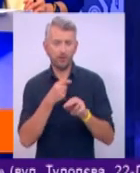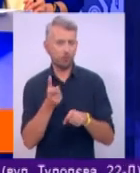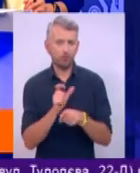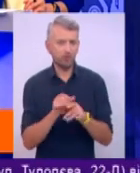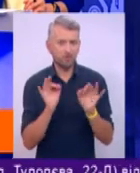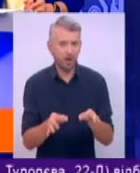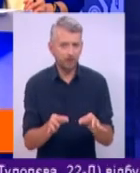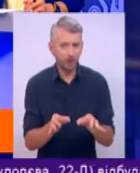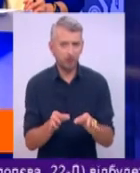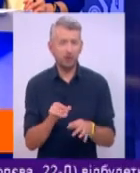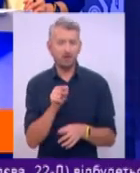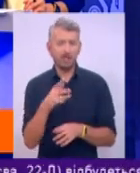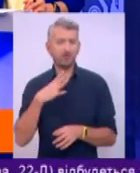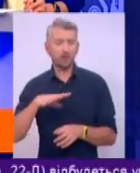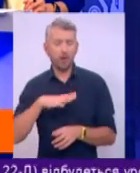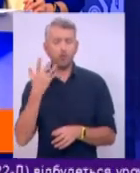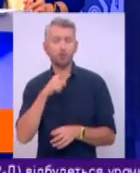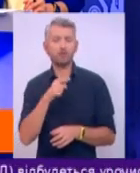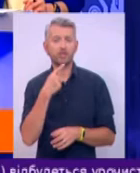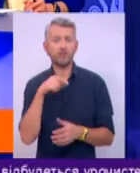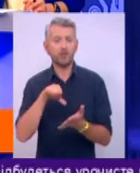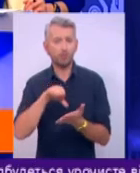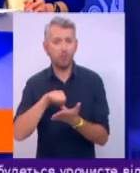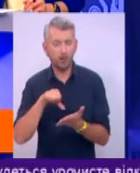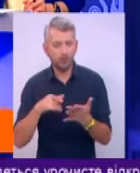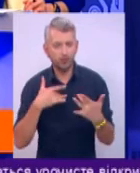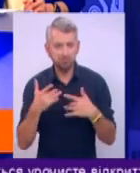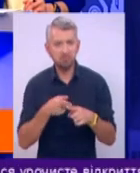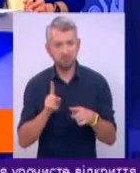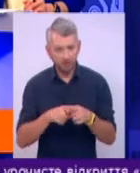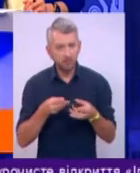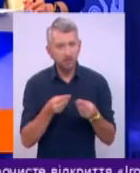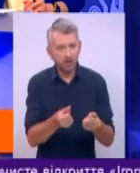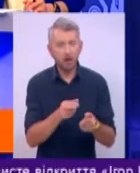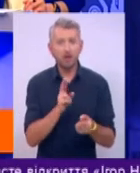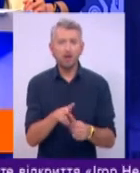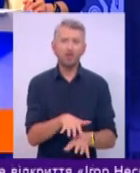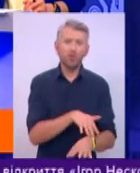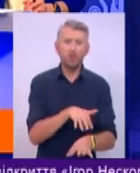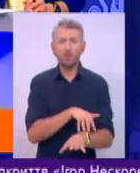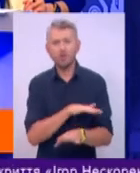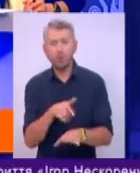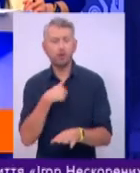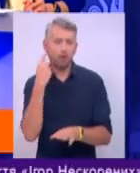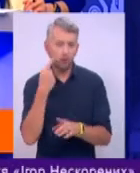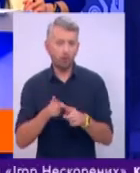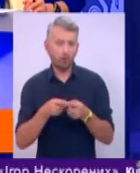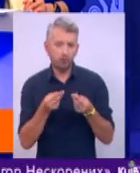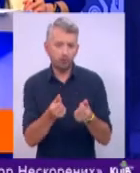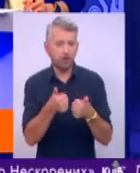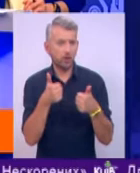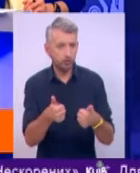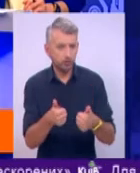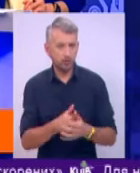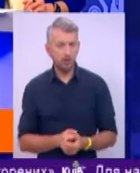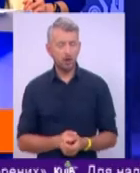правильно, і їх чекають, що коли вони виступають, це діє. Як воно довго, не довго, але я вважаю, це гарне. Але